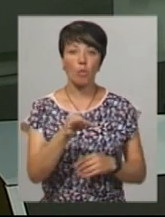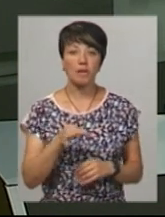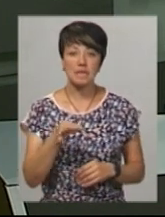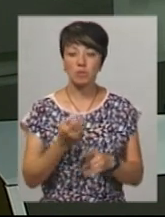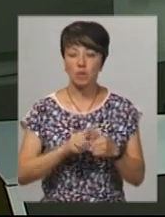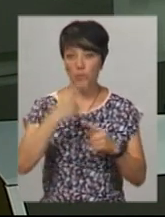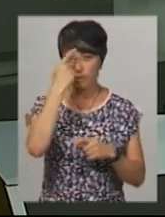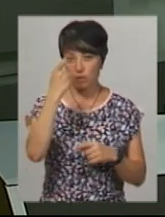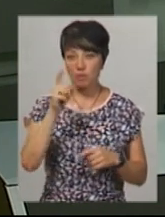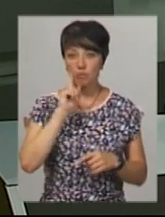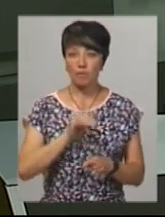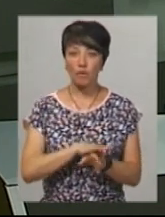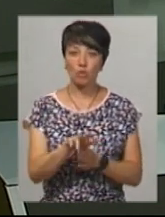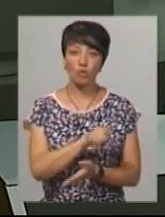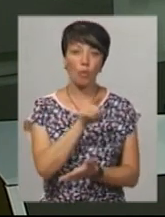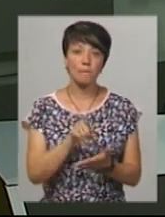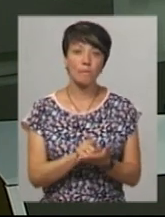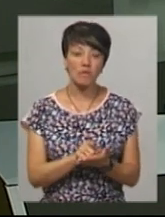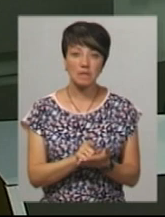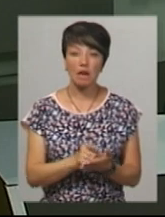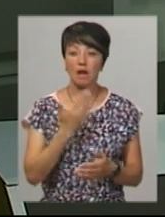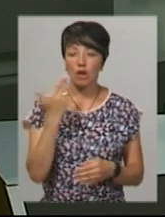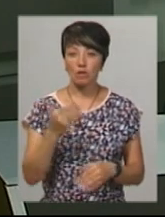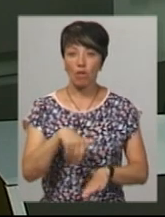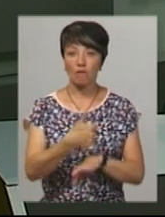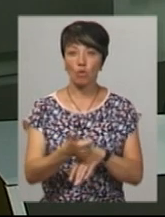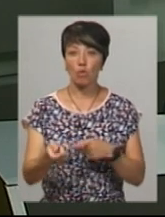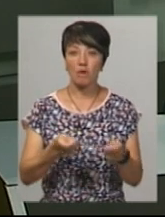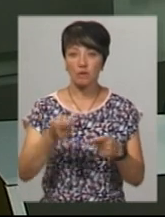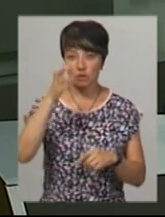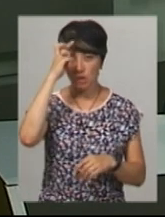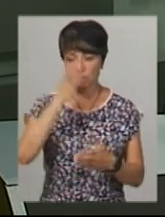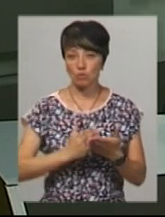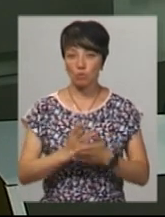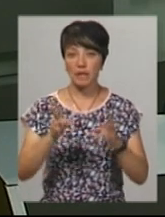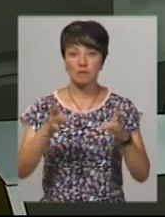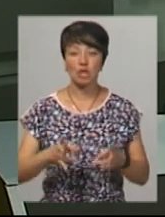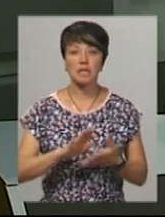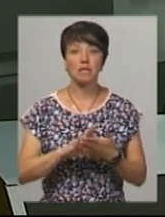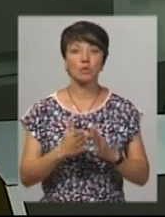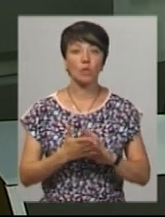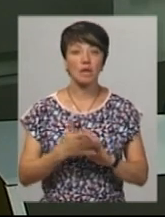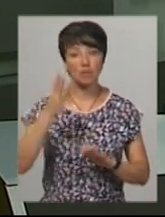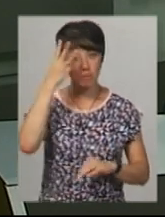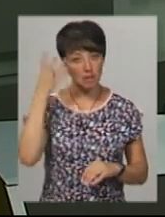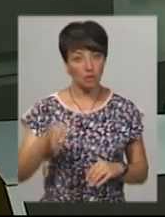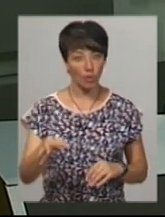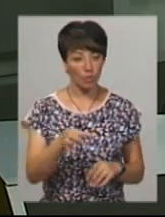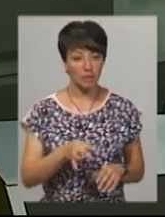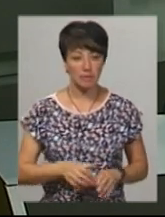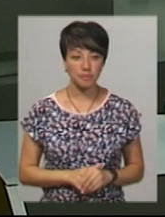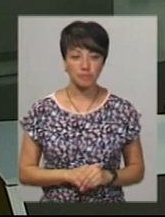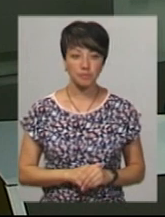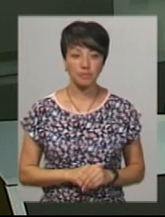Про це повідомив тимчасово виконуючий обов'язки речника Головного управління Державної служби з надзвичайних ситуацій Хмельницької області Віталій